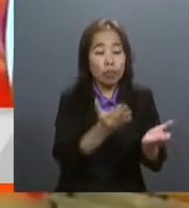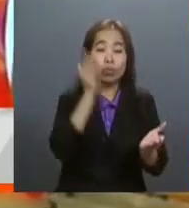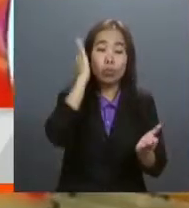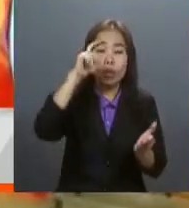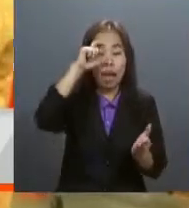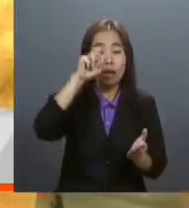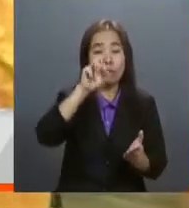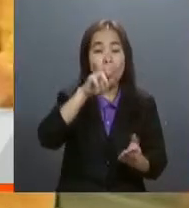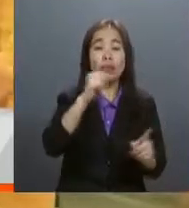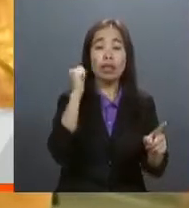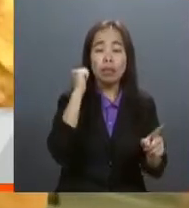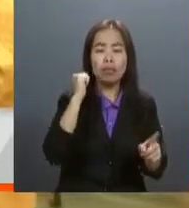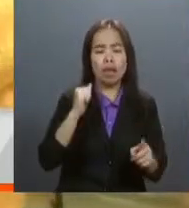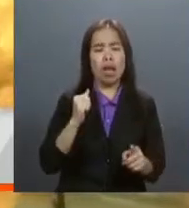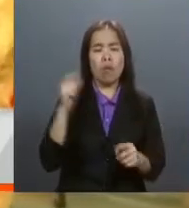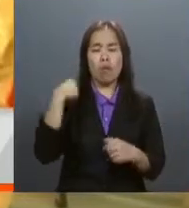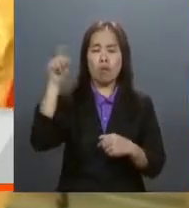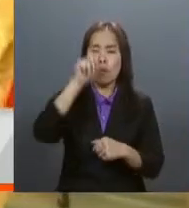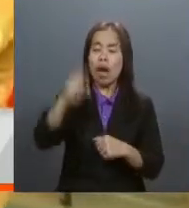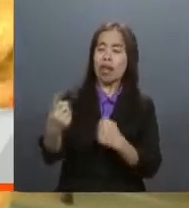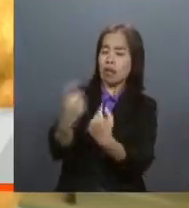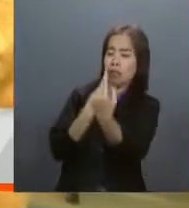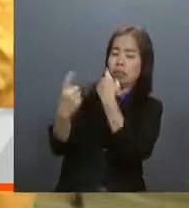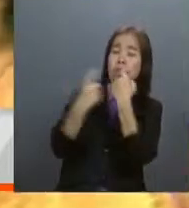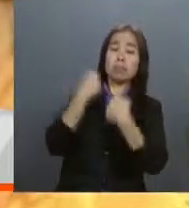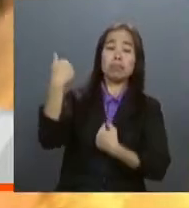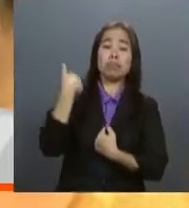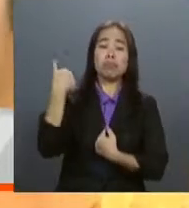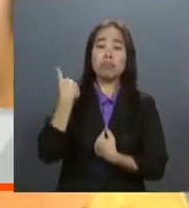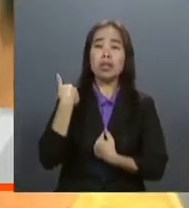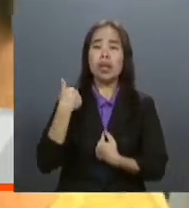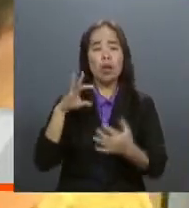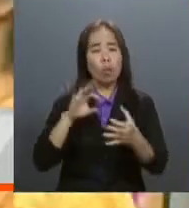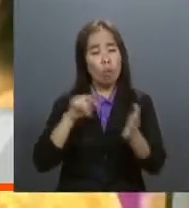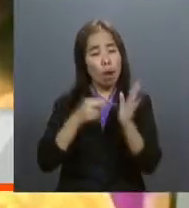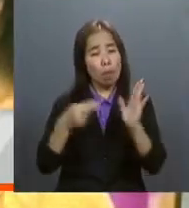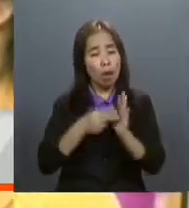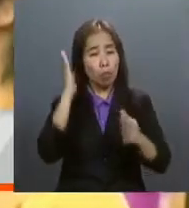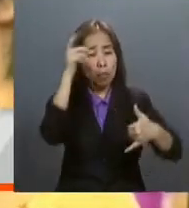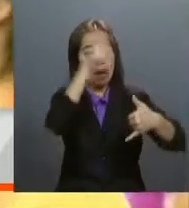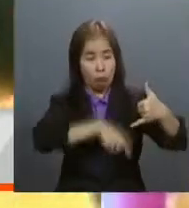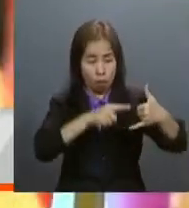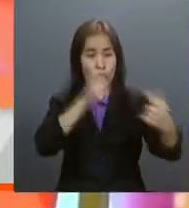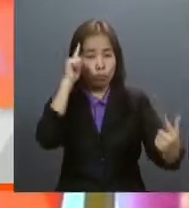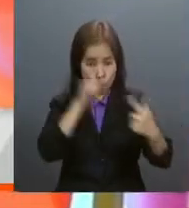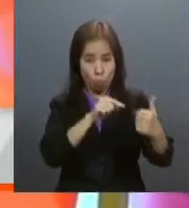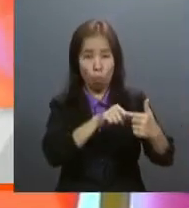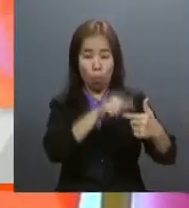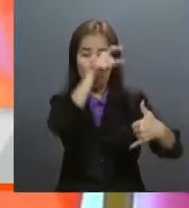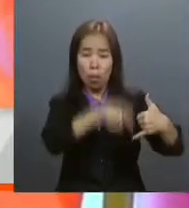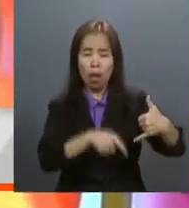ไปแม้ว่าจะถูกตั้งคำถามจากสังคมและสื่อสังคมออนไลน์ถึงความไม่เหมาะสมในการดำเนินรายการต่อทั้ง